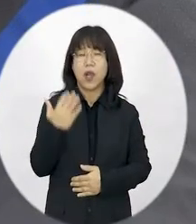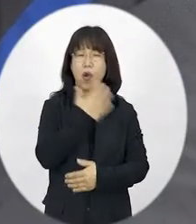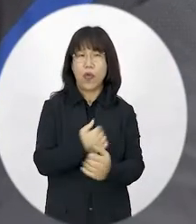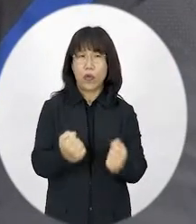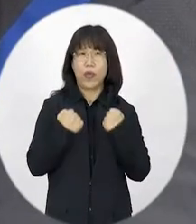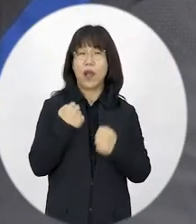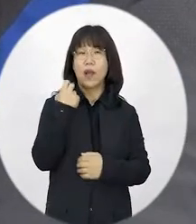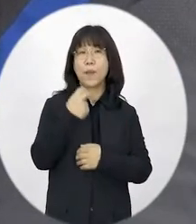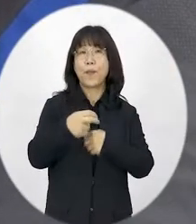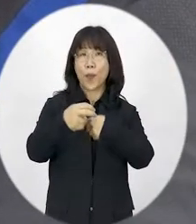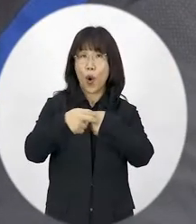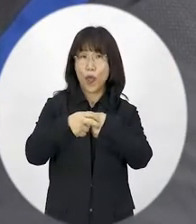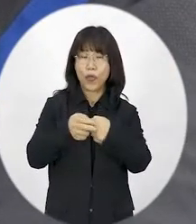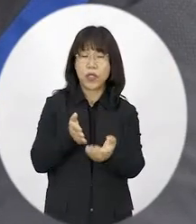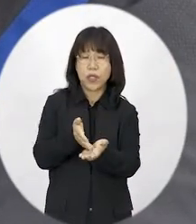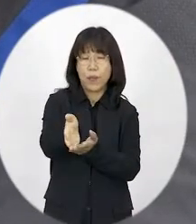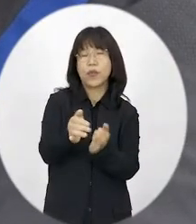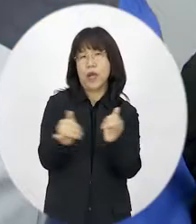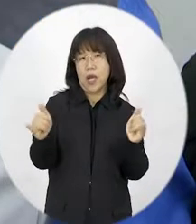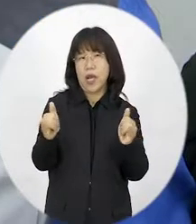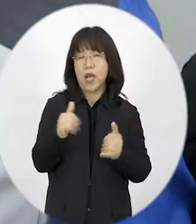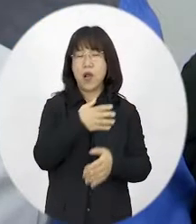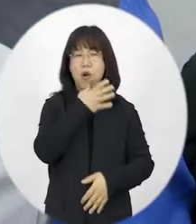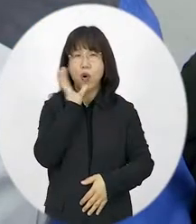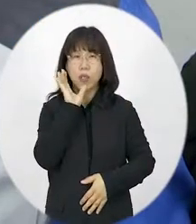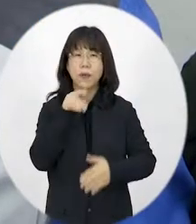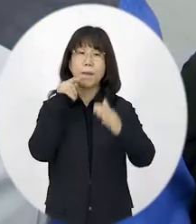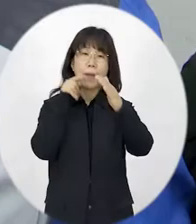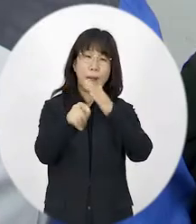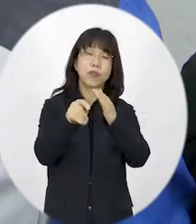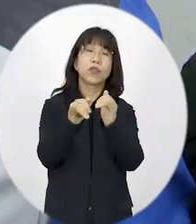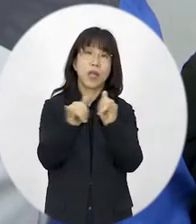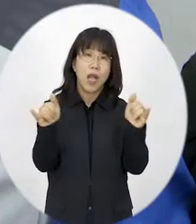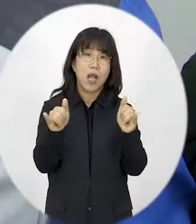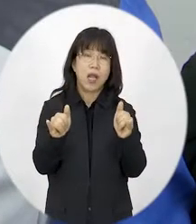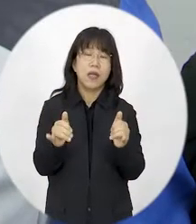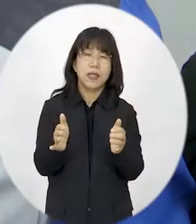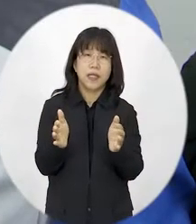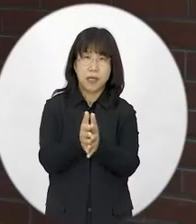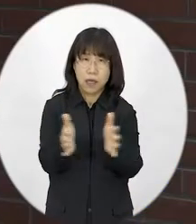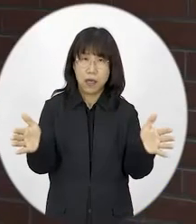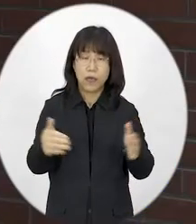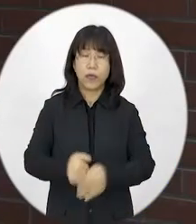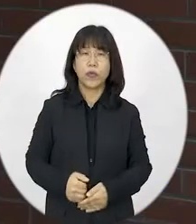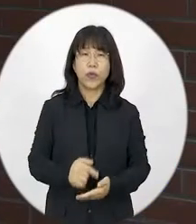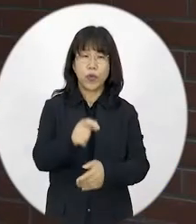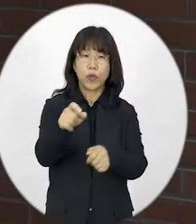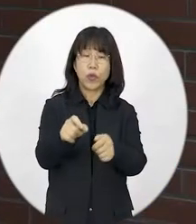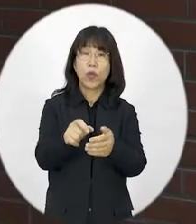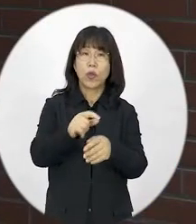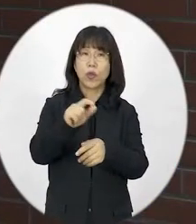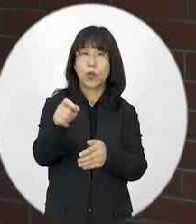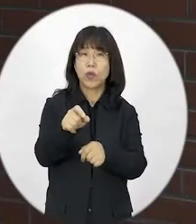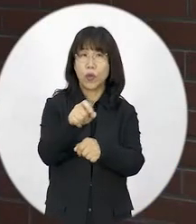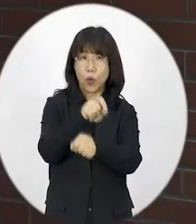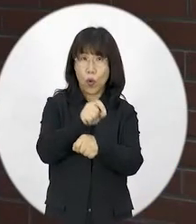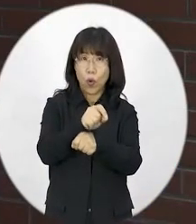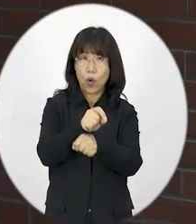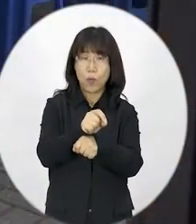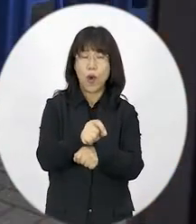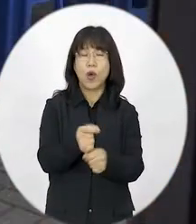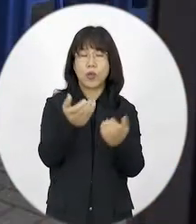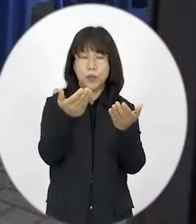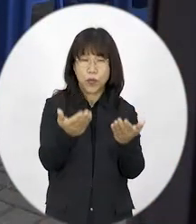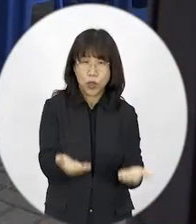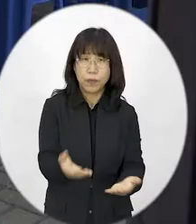건강보건 전문인력, 어르신 돌보미 등 찾아가는 방문 건강관리를 실시하고 동주민센터 무더위 쉼터와